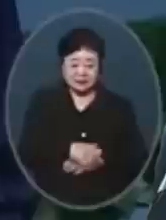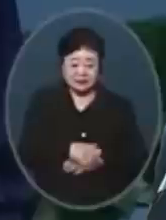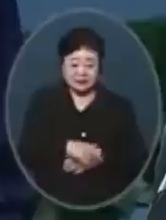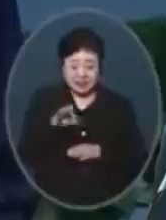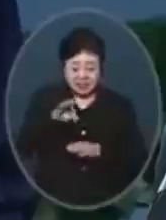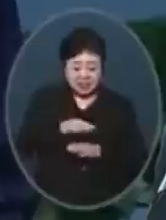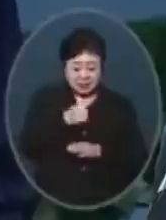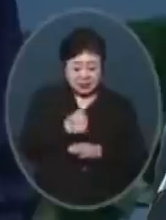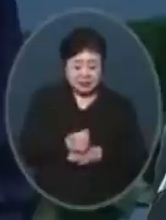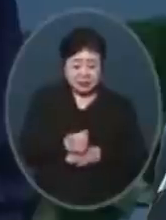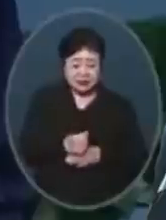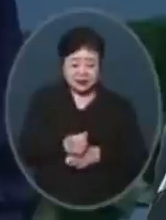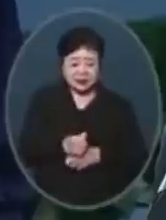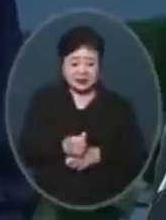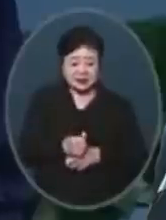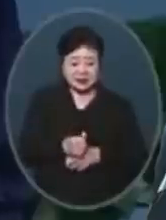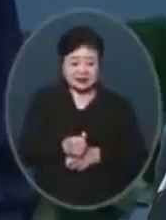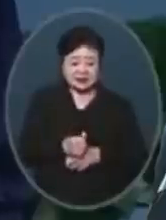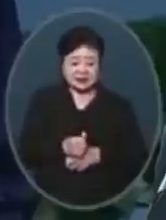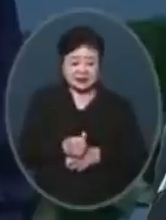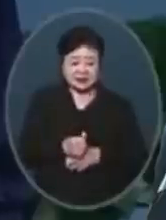임금님이